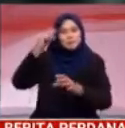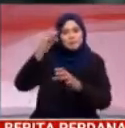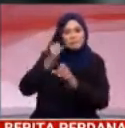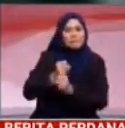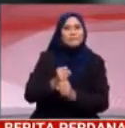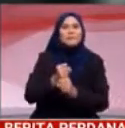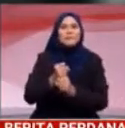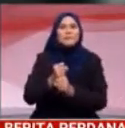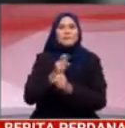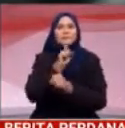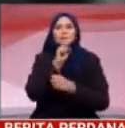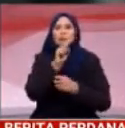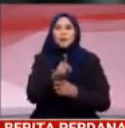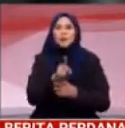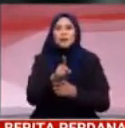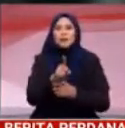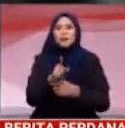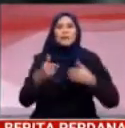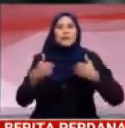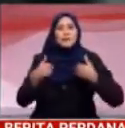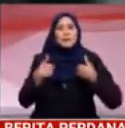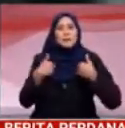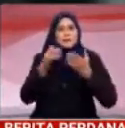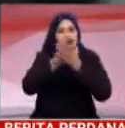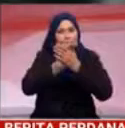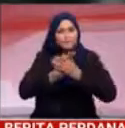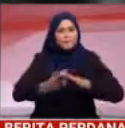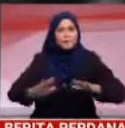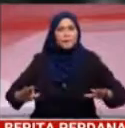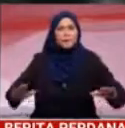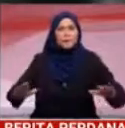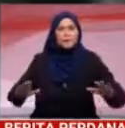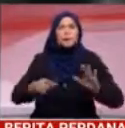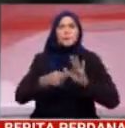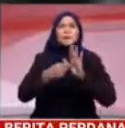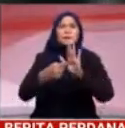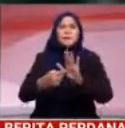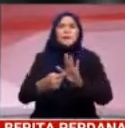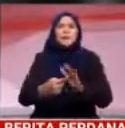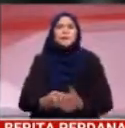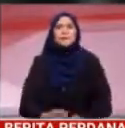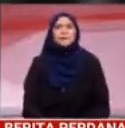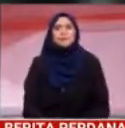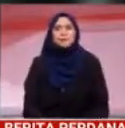pasti bahawa kita berada dalam keadaan selamat ketika membuat persembahan.